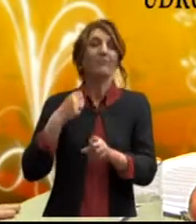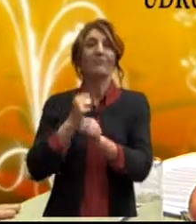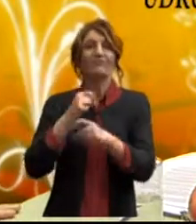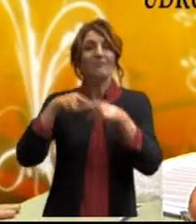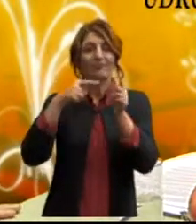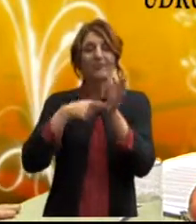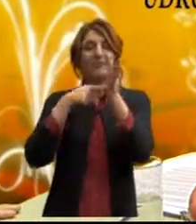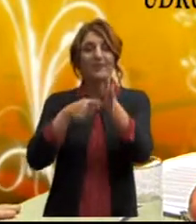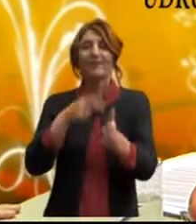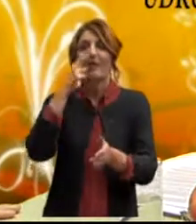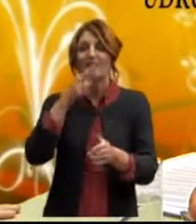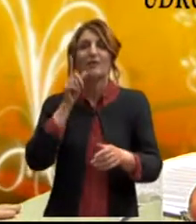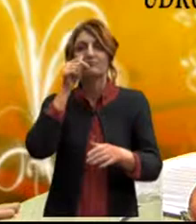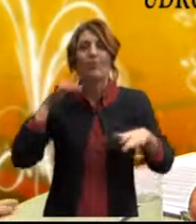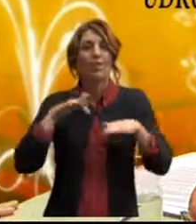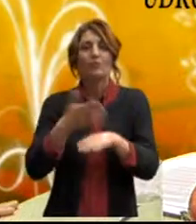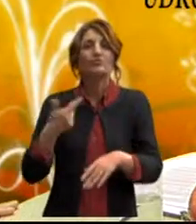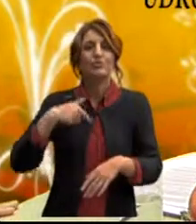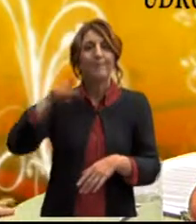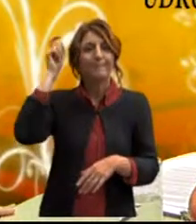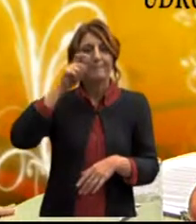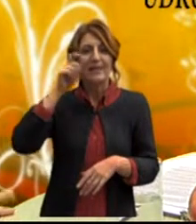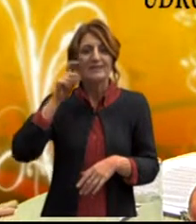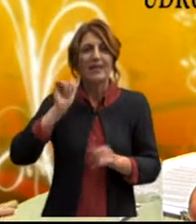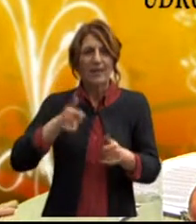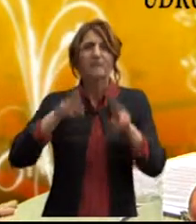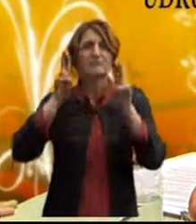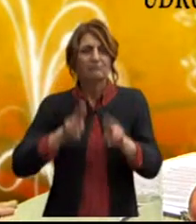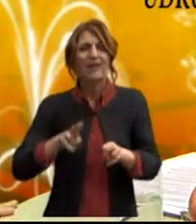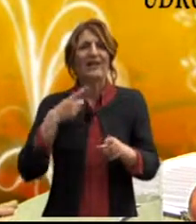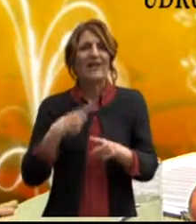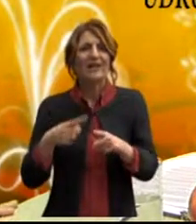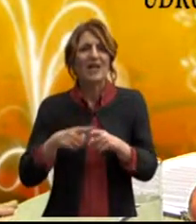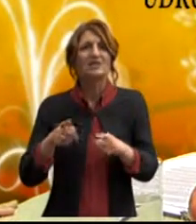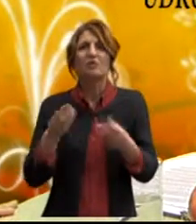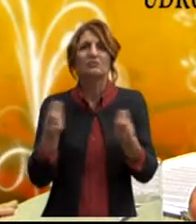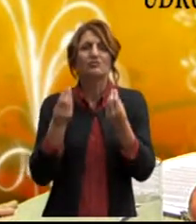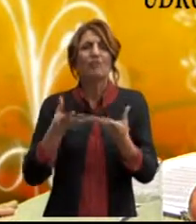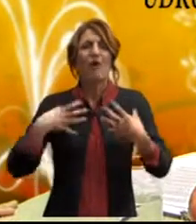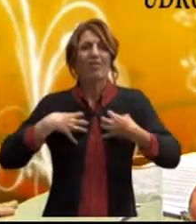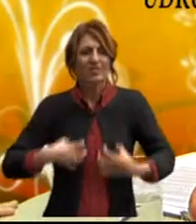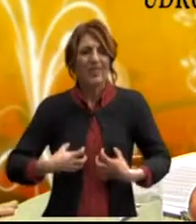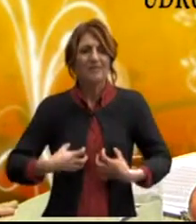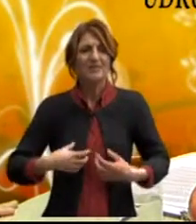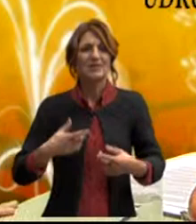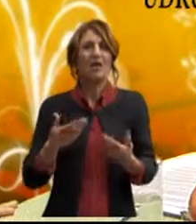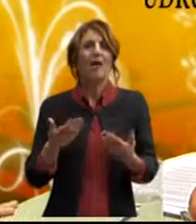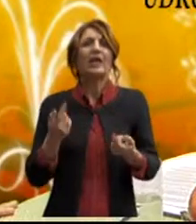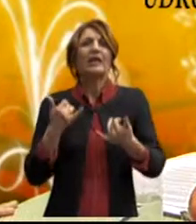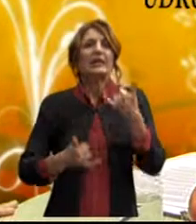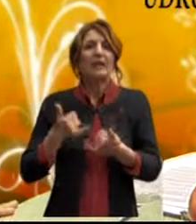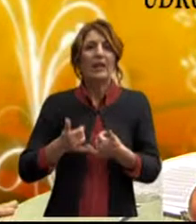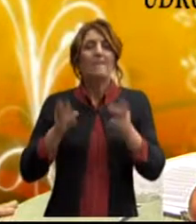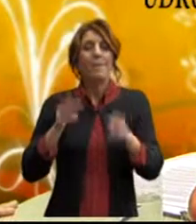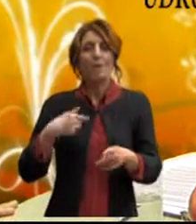prilog da vidimo što građani misle, da li to je zaista istinski uzrok njihovog depresivnog, frustrirajućeg stanja ili bi oni